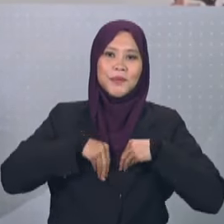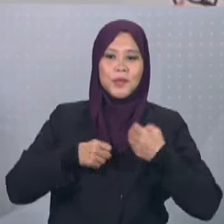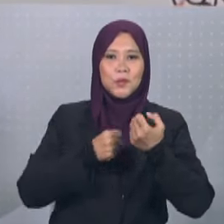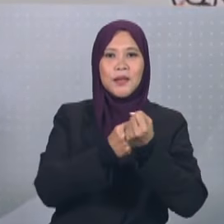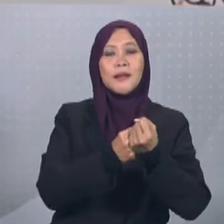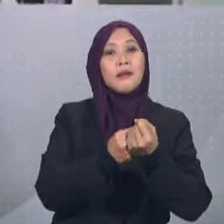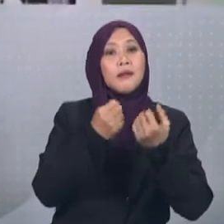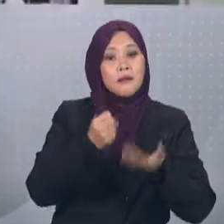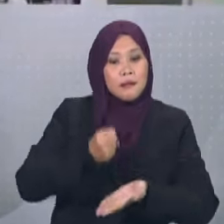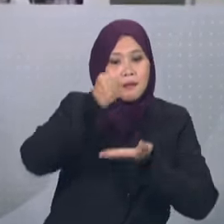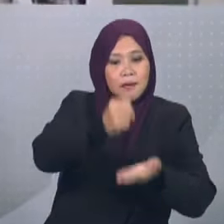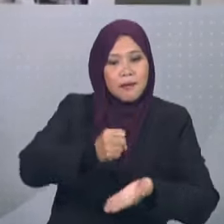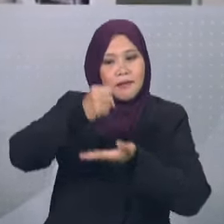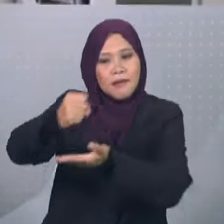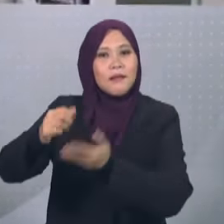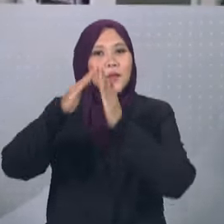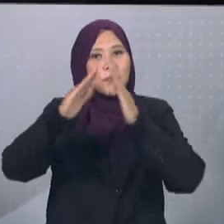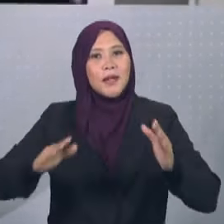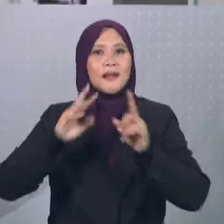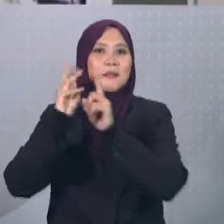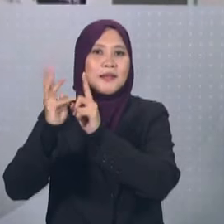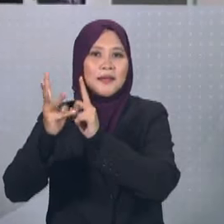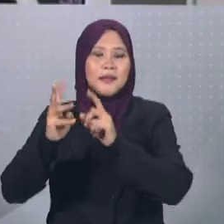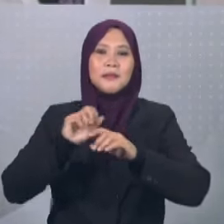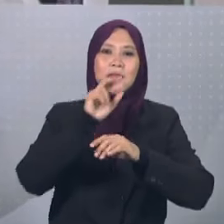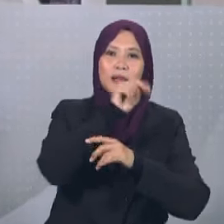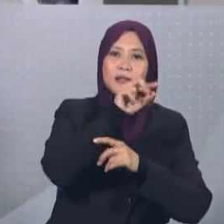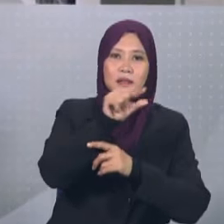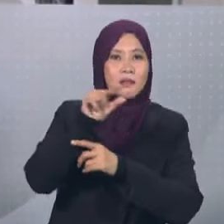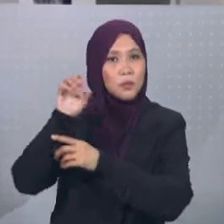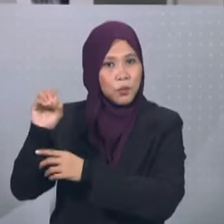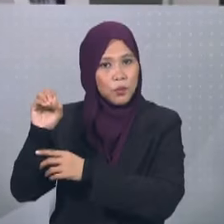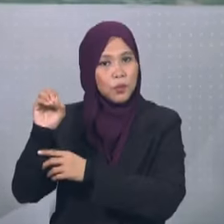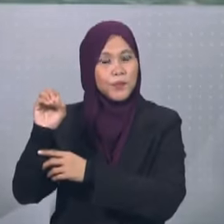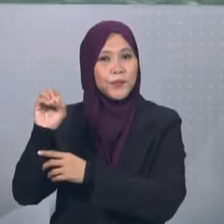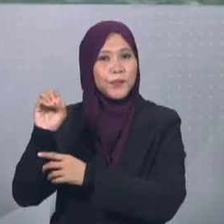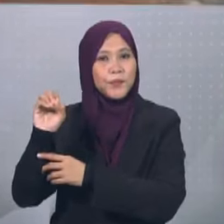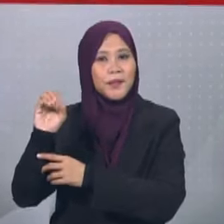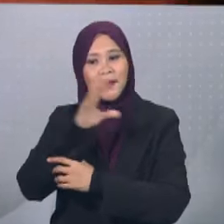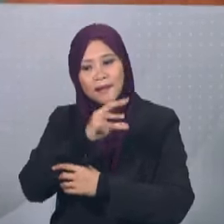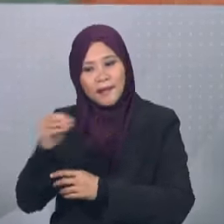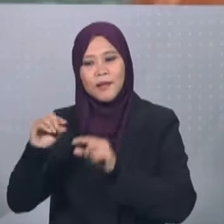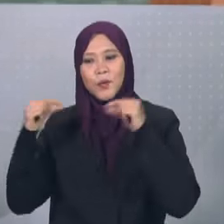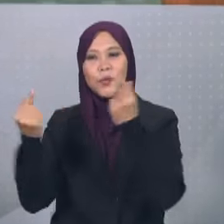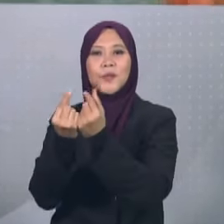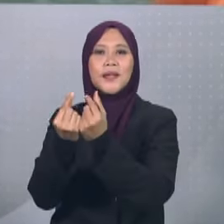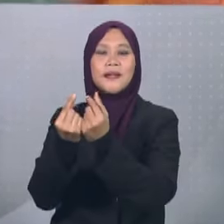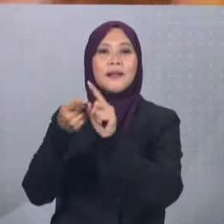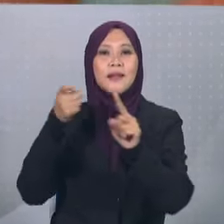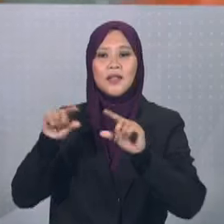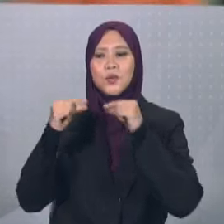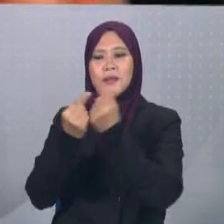sumbangan disalurkan kepada rumah-rumah kebajikan, pertubuhan bukan kerajaan NGO dan juga kumpulan dari